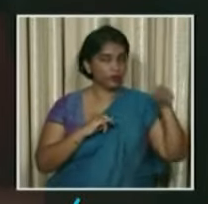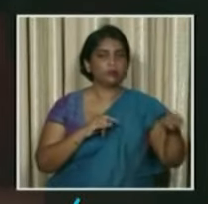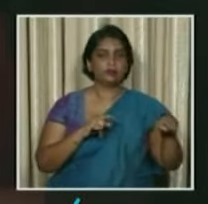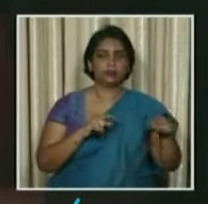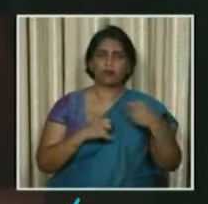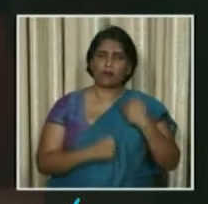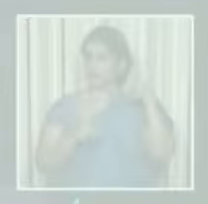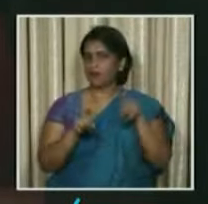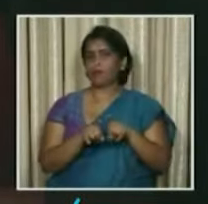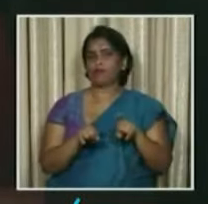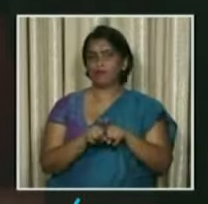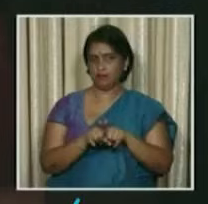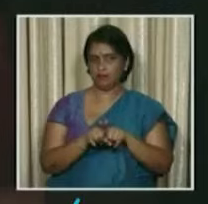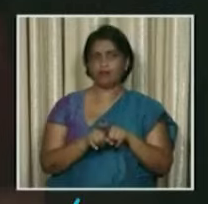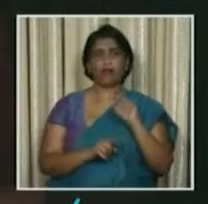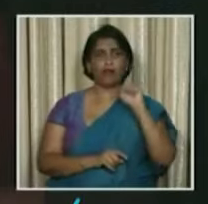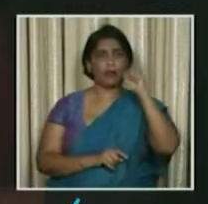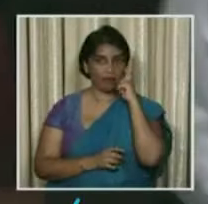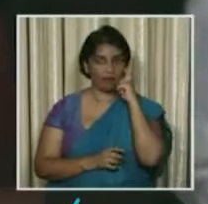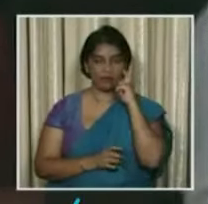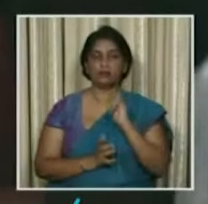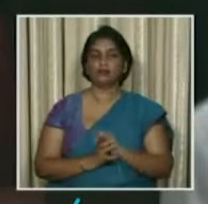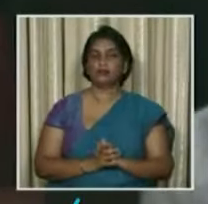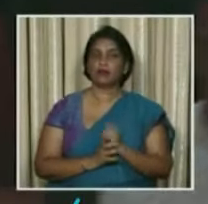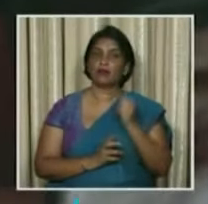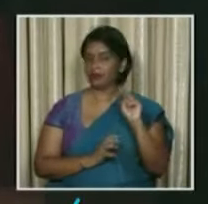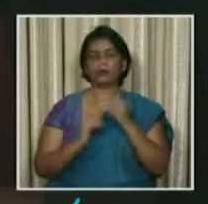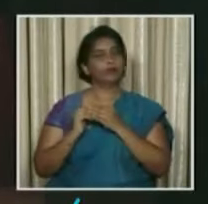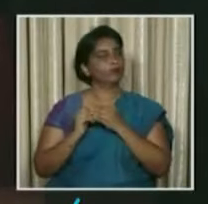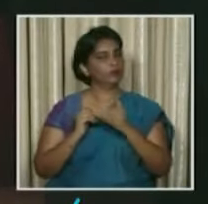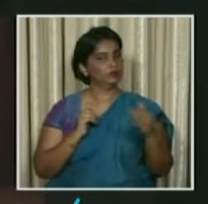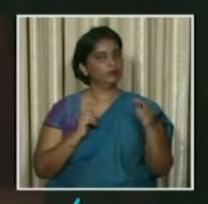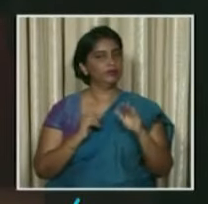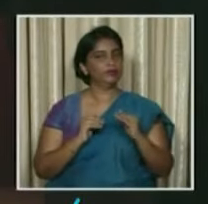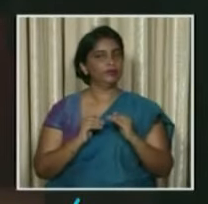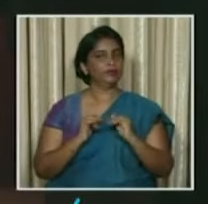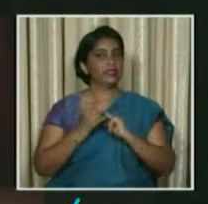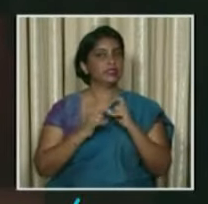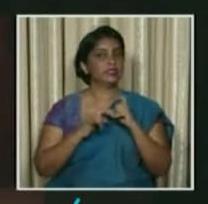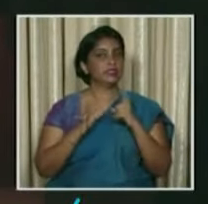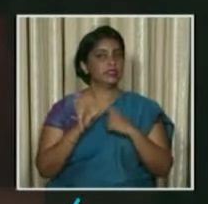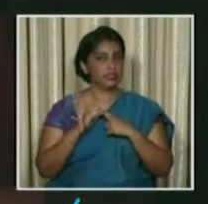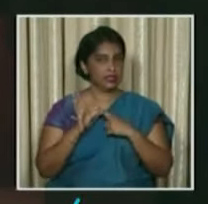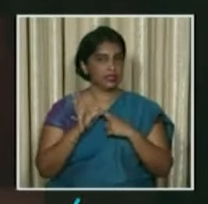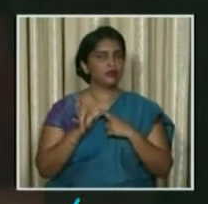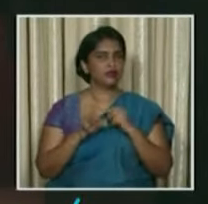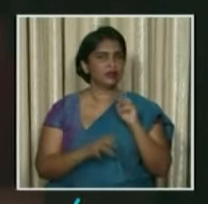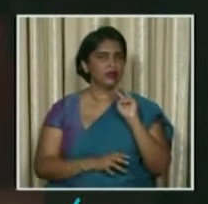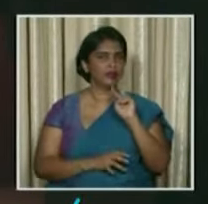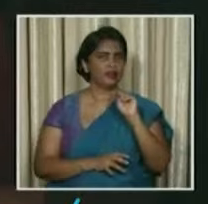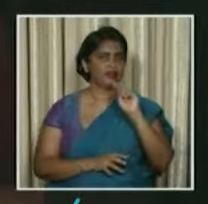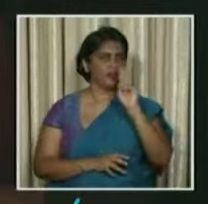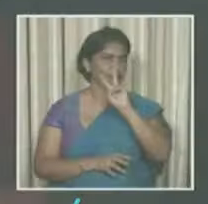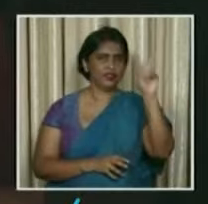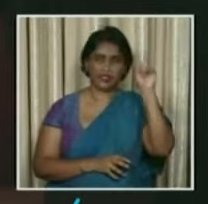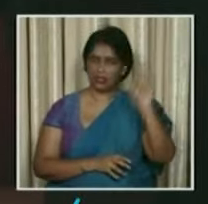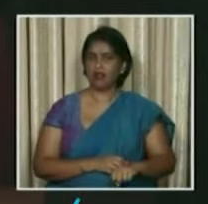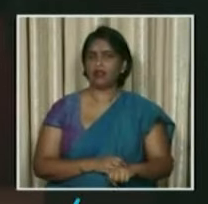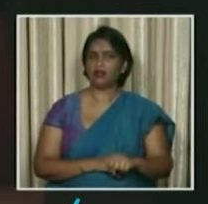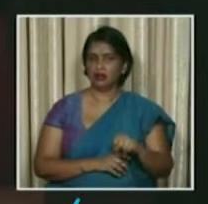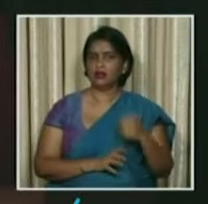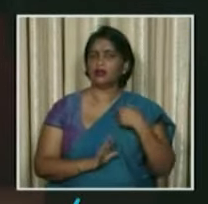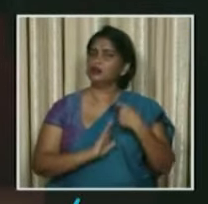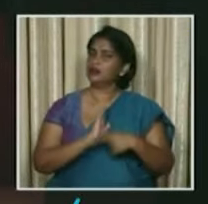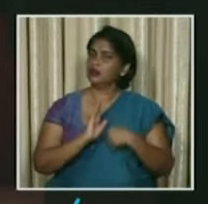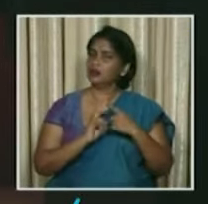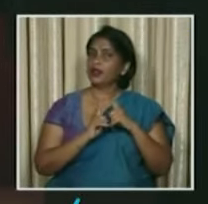මම හිතන ආකාරයට 50,000කට ආසන්නද? 2020 ඉඳලා සංවර්ධන නිලධාරීන් මම හිතන්නේ 22,000කට ආසන්න ප්‍රමාණය. අපේ